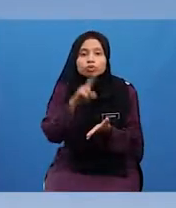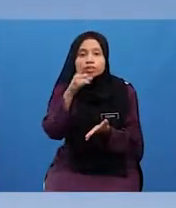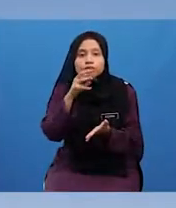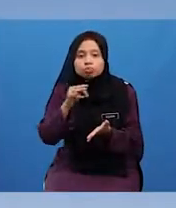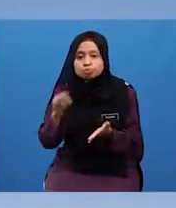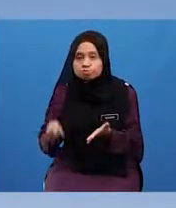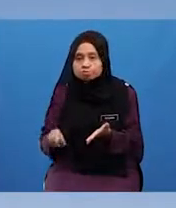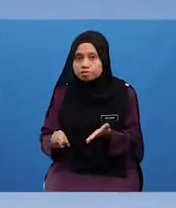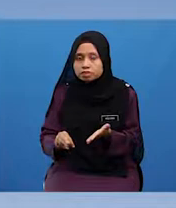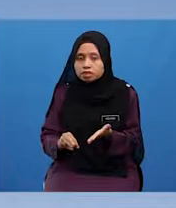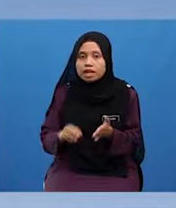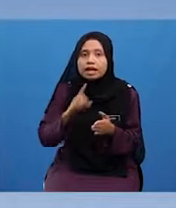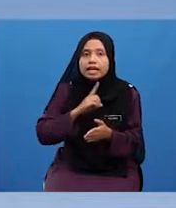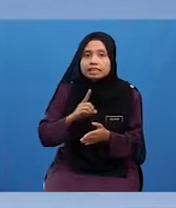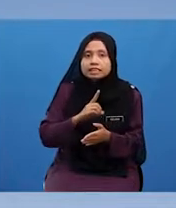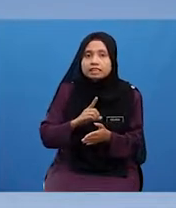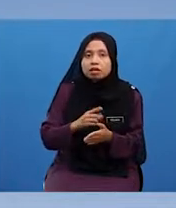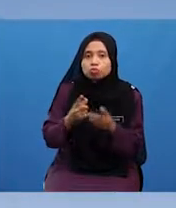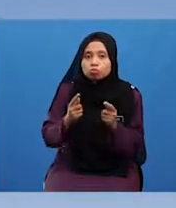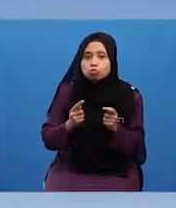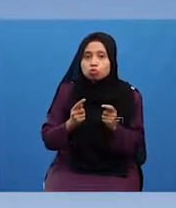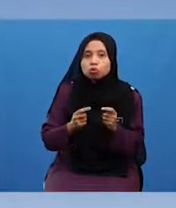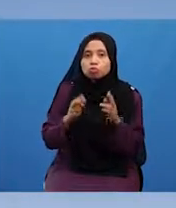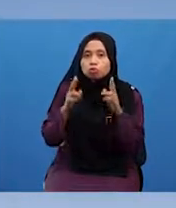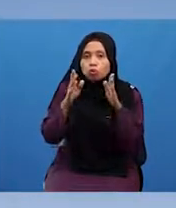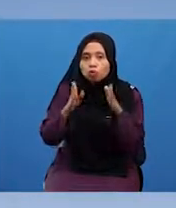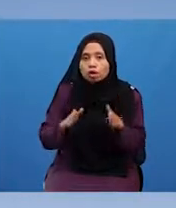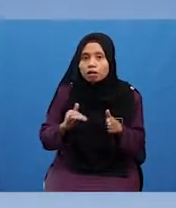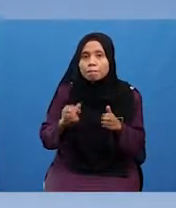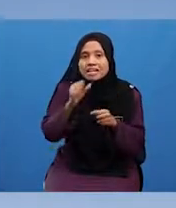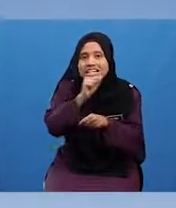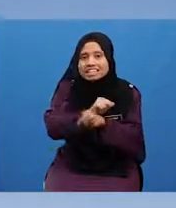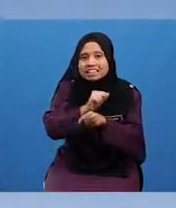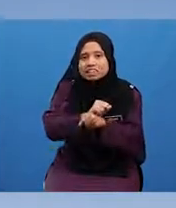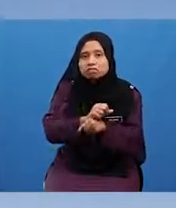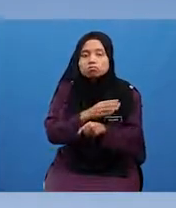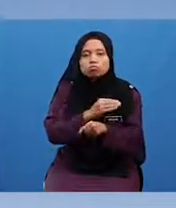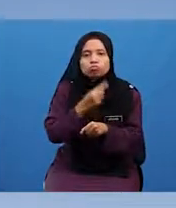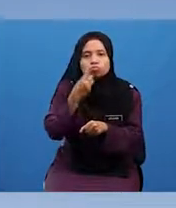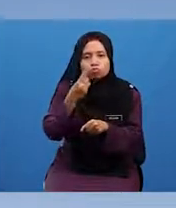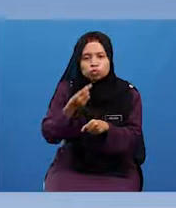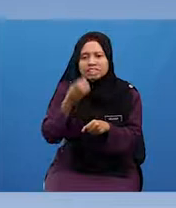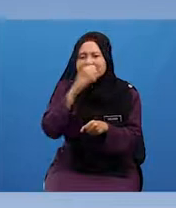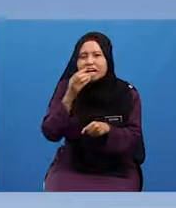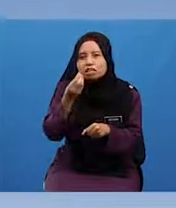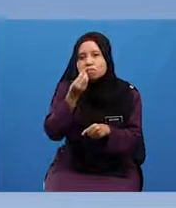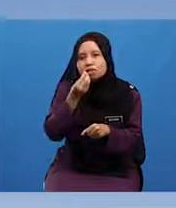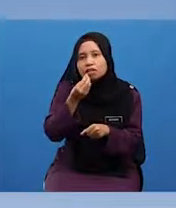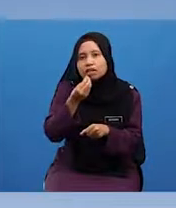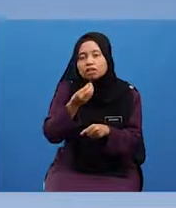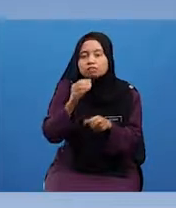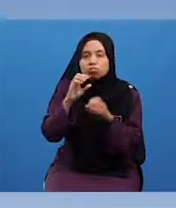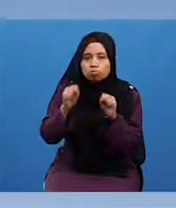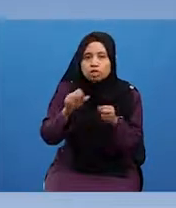murid-murid. Islam menuntut umatnya bekerja dan berusaha untuk menyara kehidupan. Ada yang jadi